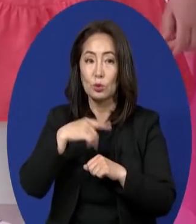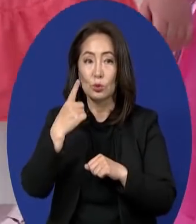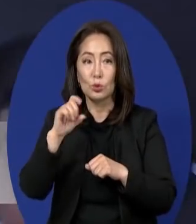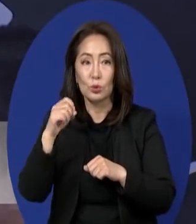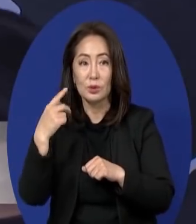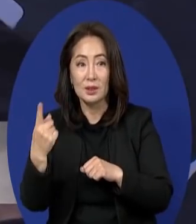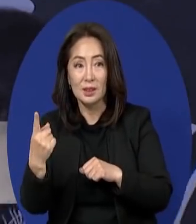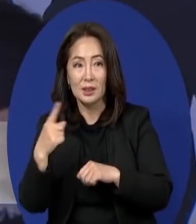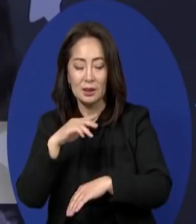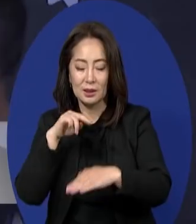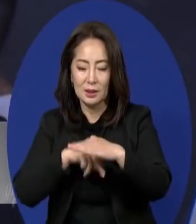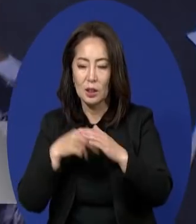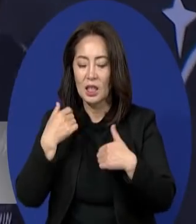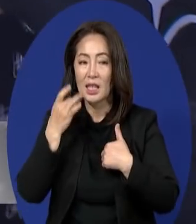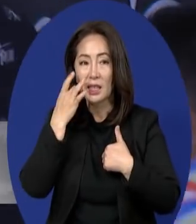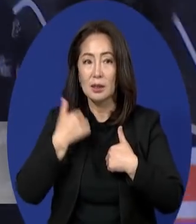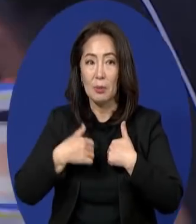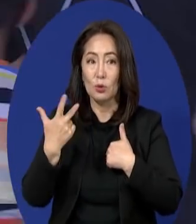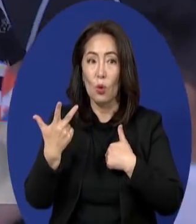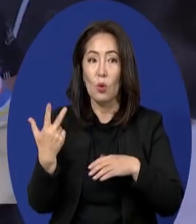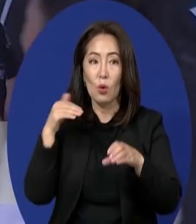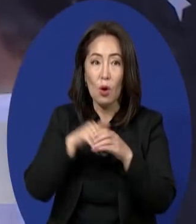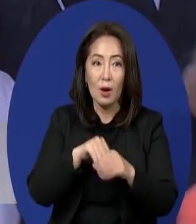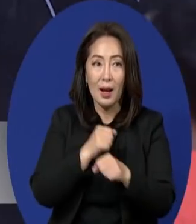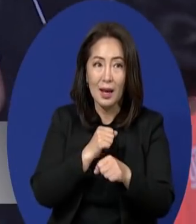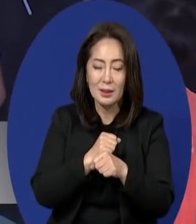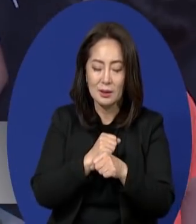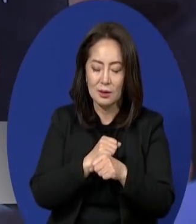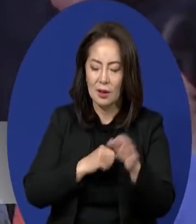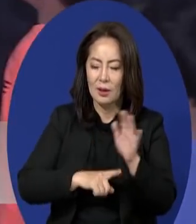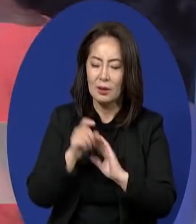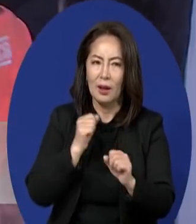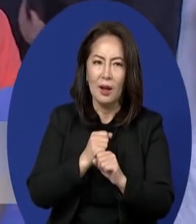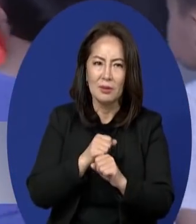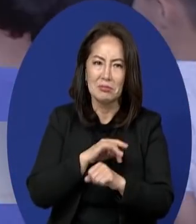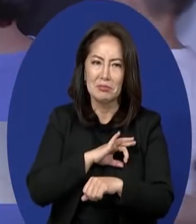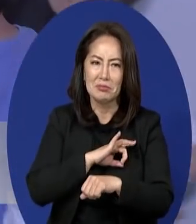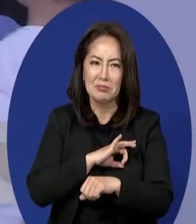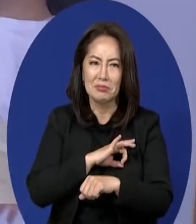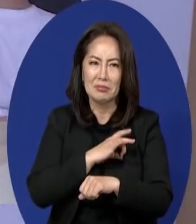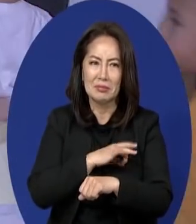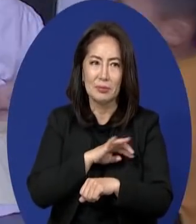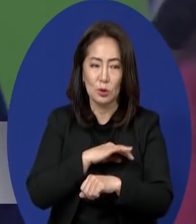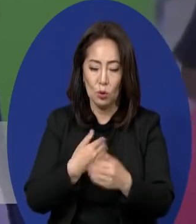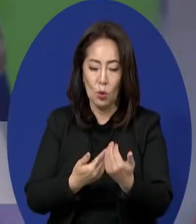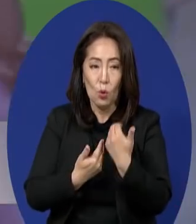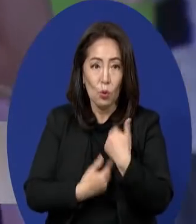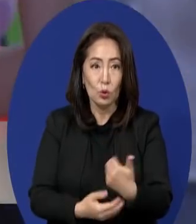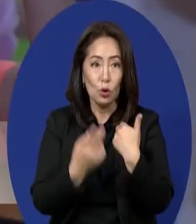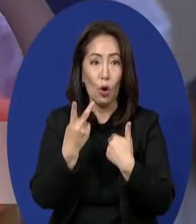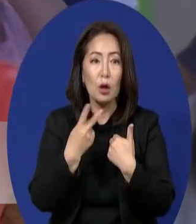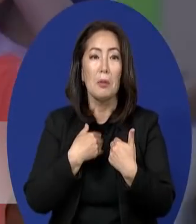3 эрэгтэй багштай хамт ажиллаж байсан. Анх ажиллахад баг зэрэг эргэлзээ айдастай байжээ. Тэрээр 2 хүүхдтэй өрх гэрийн